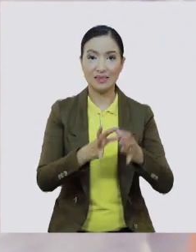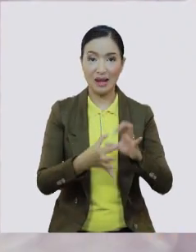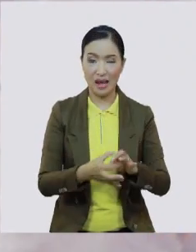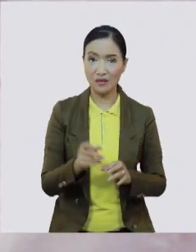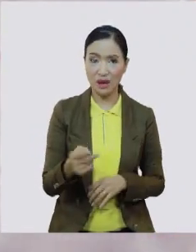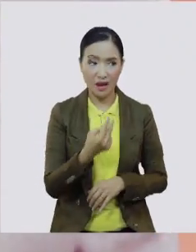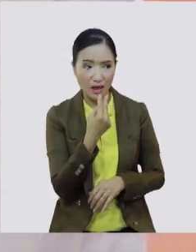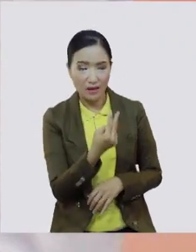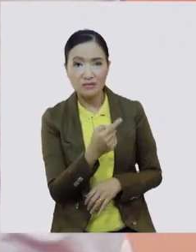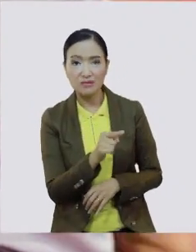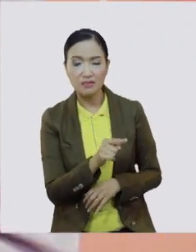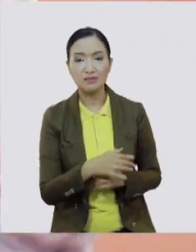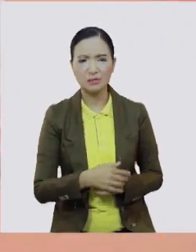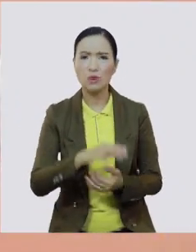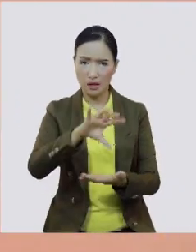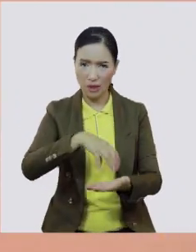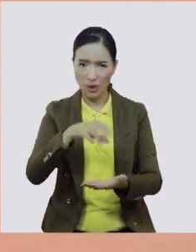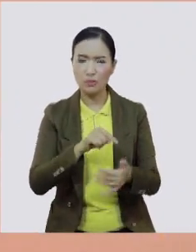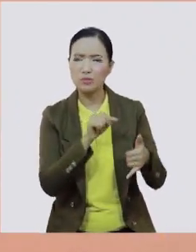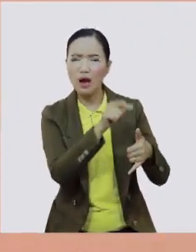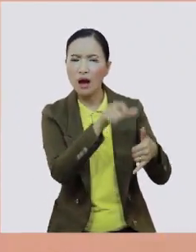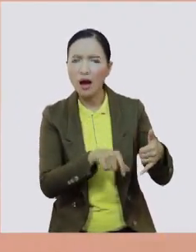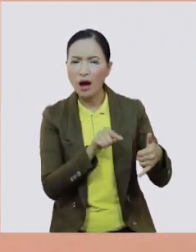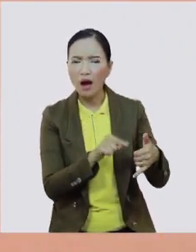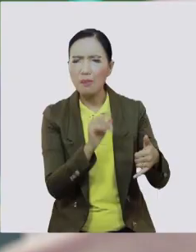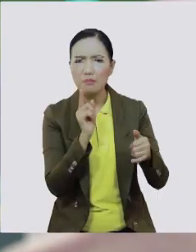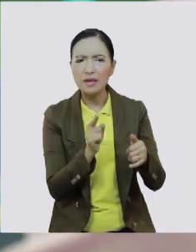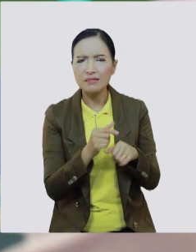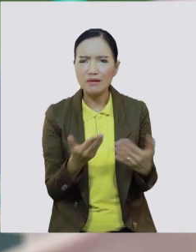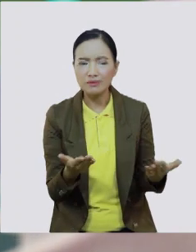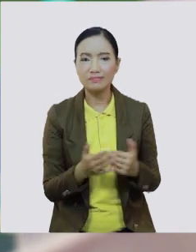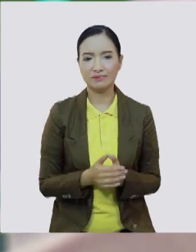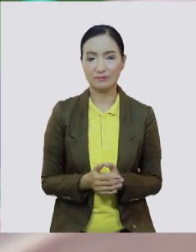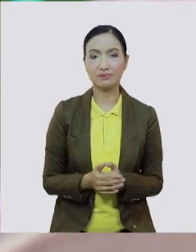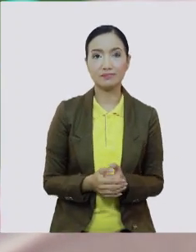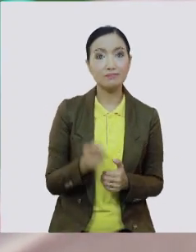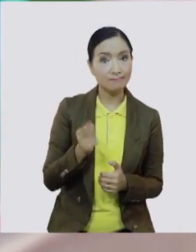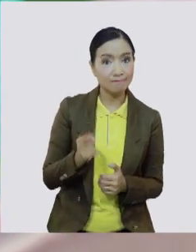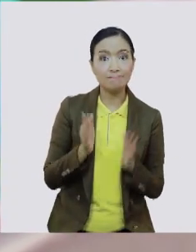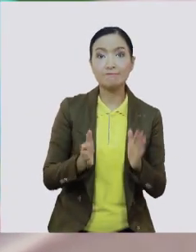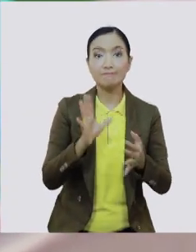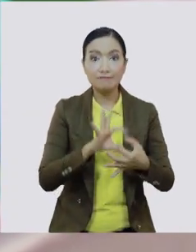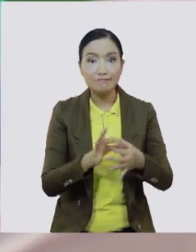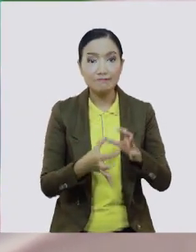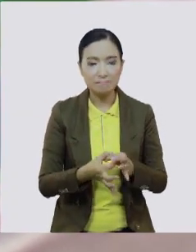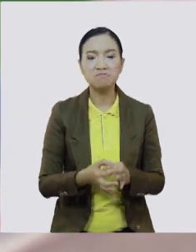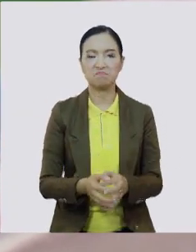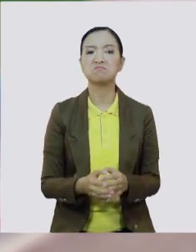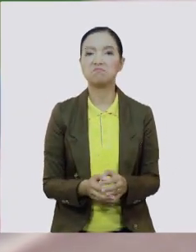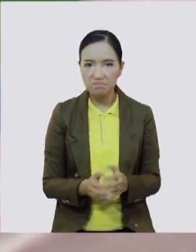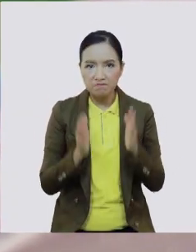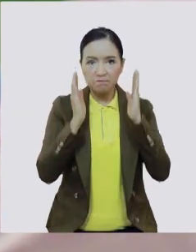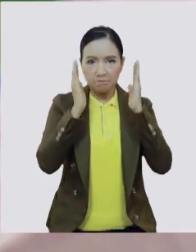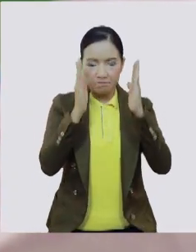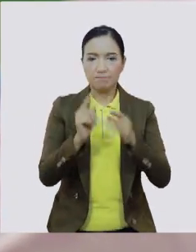งครับในแต่ละเรื่องที่เล่าให้ผมฟังมาเมื่อกี้ความมุ่งมั่นของเขาเป็นยังไง จริงๆนักกีฬาเนี่ยความมุ่งมั่นมานานดับหนึ่งซึ่งเ